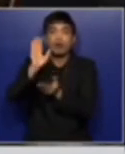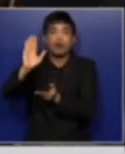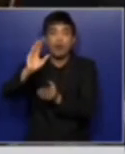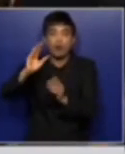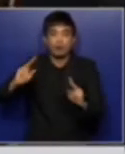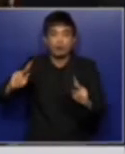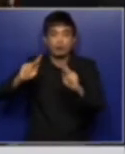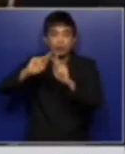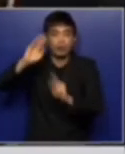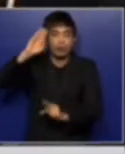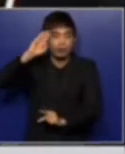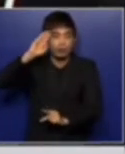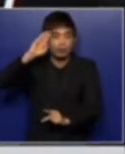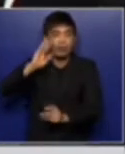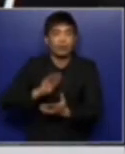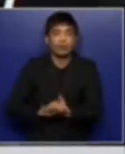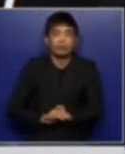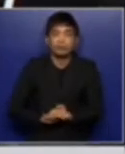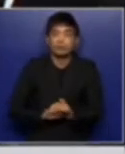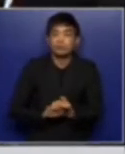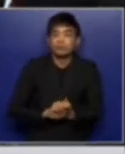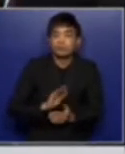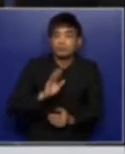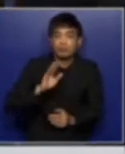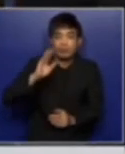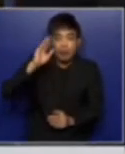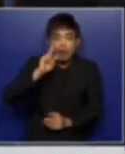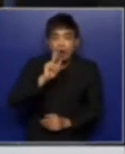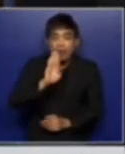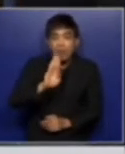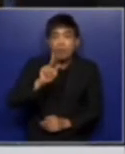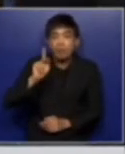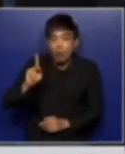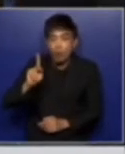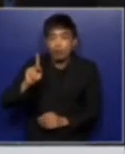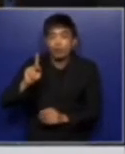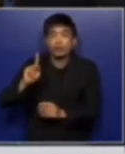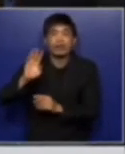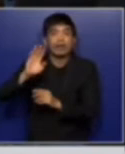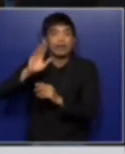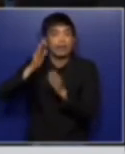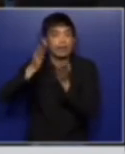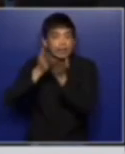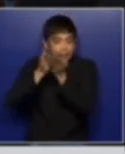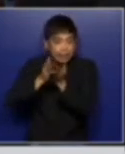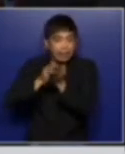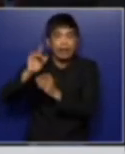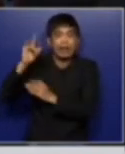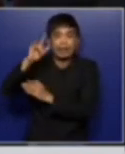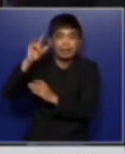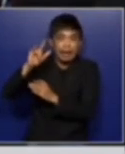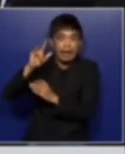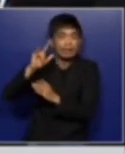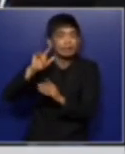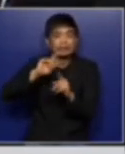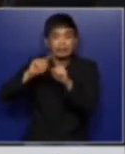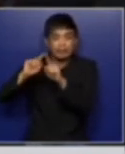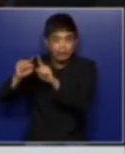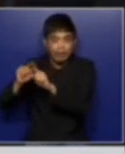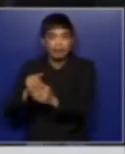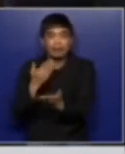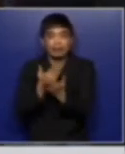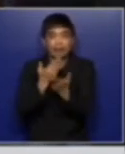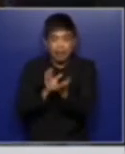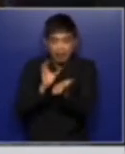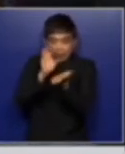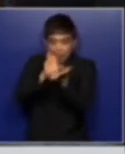ล้านกองทัพบก 107,000 ล้านกองทัพเรือ 48,000 ล้านกองทัพอากาศ 40,000 กองทัพเรือเ